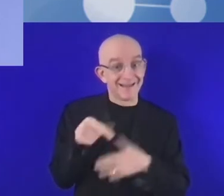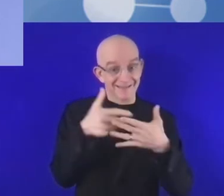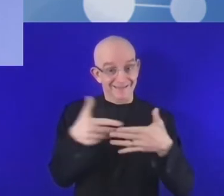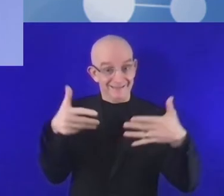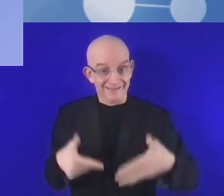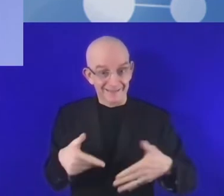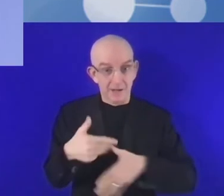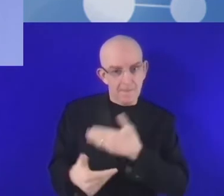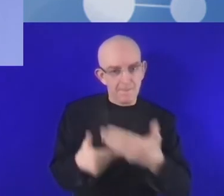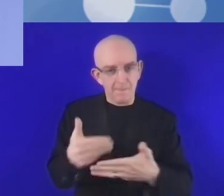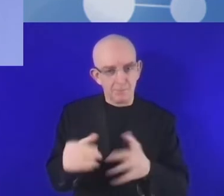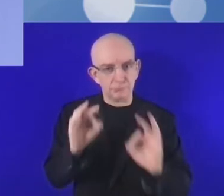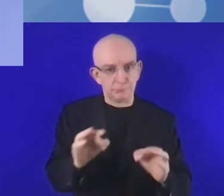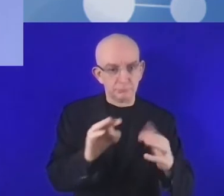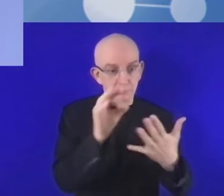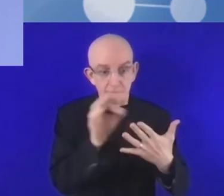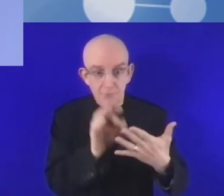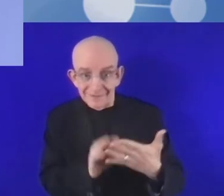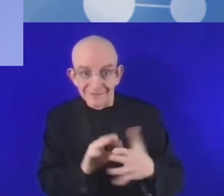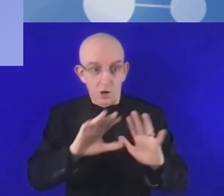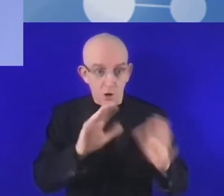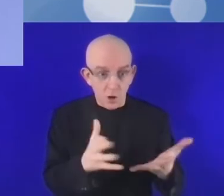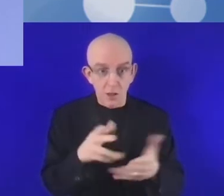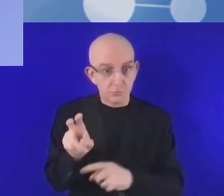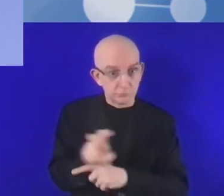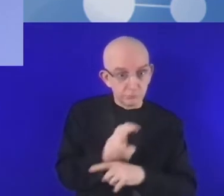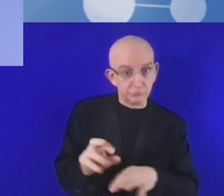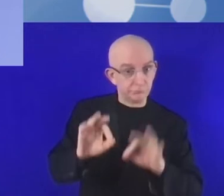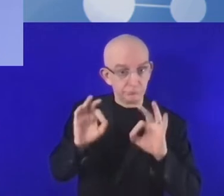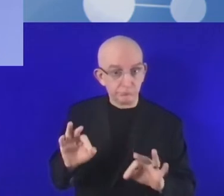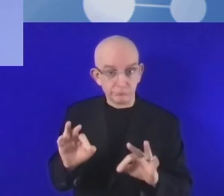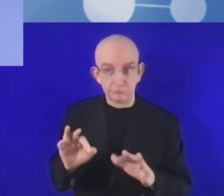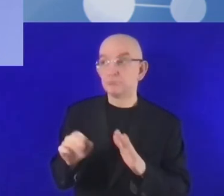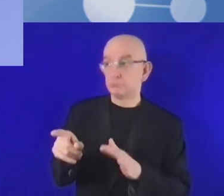化转型肯定需要非常好的生态环境，